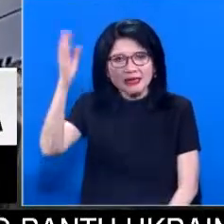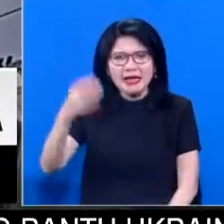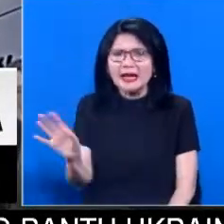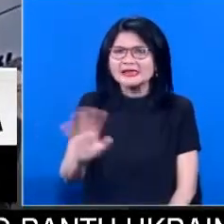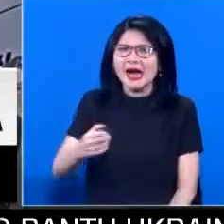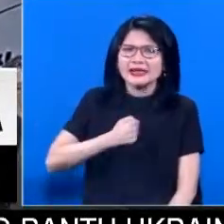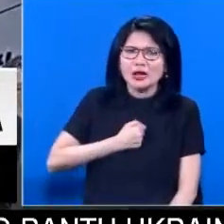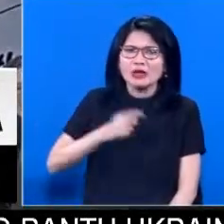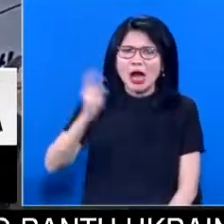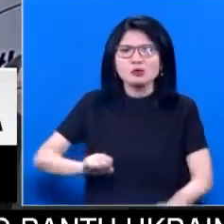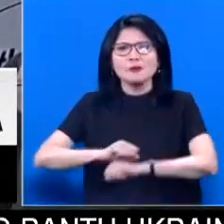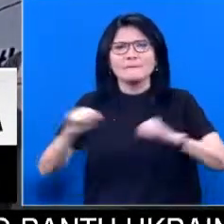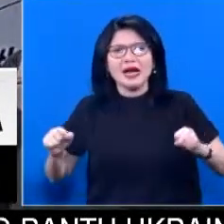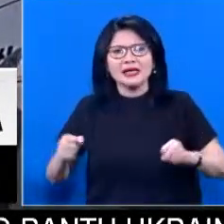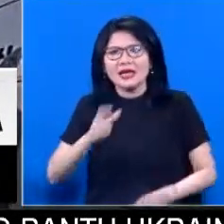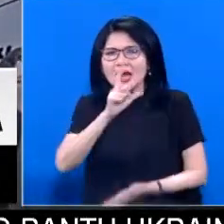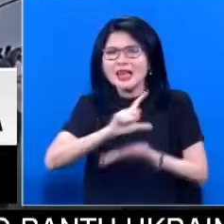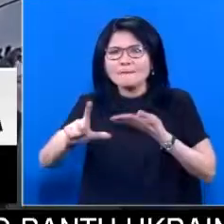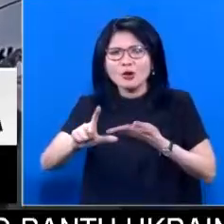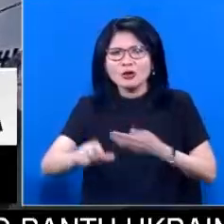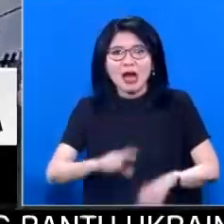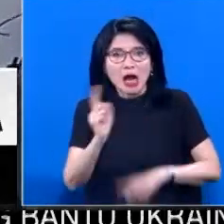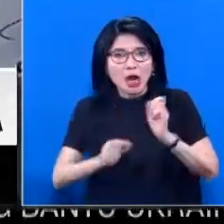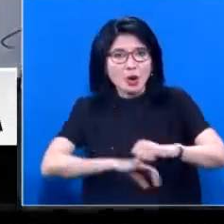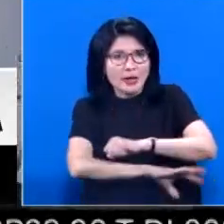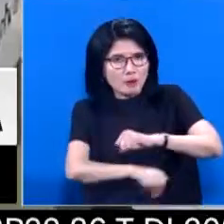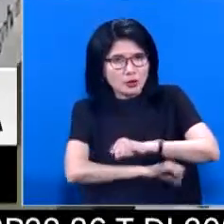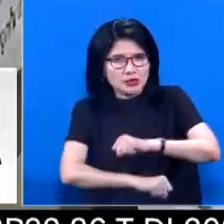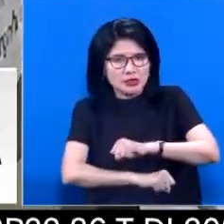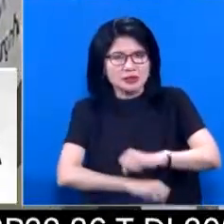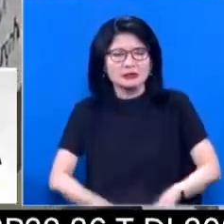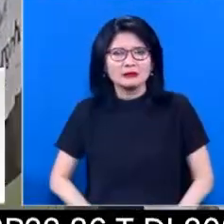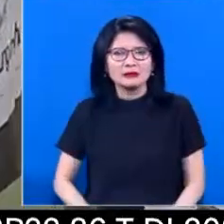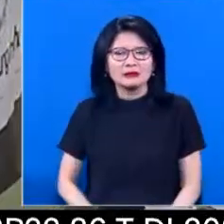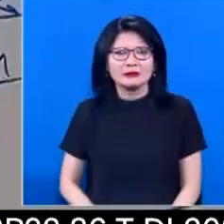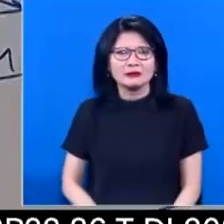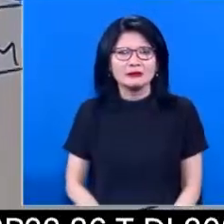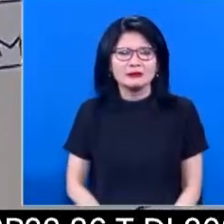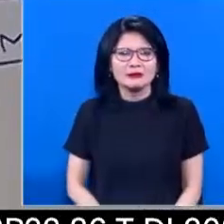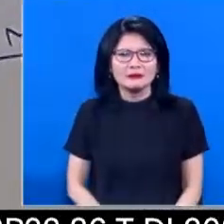takut melaporkan tindak pidana korupsi kepada petugas. Tim Liputan, CNN Indonesia.